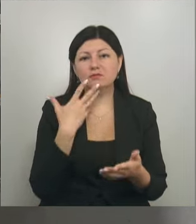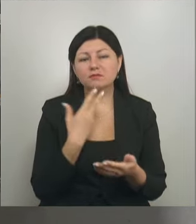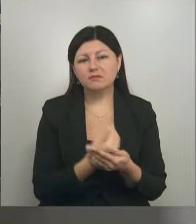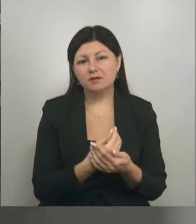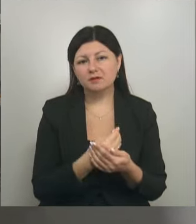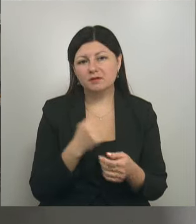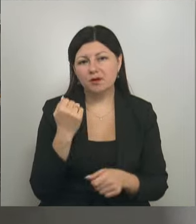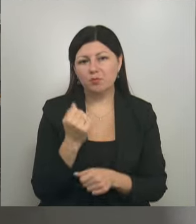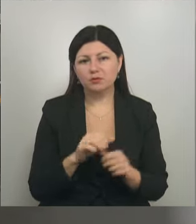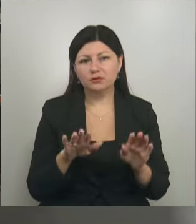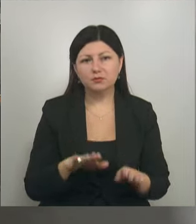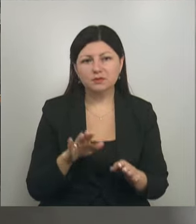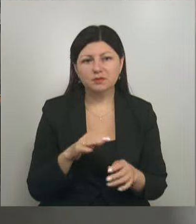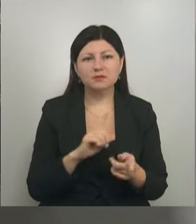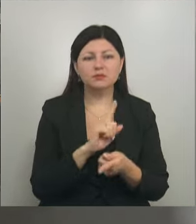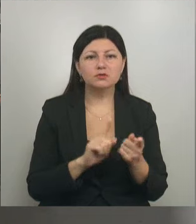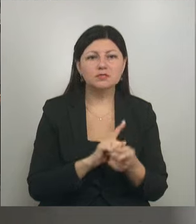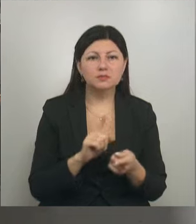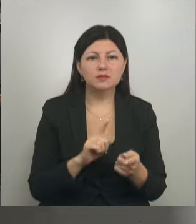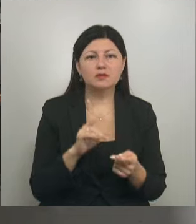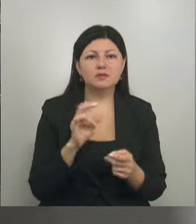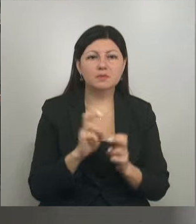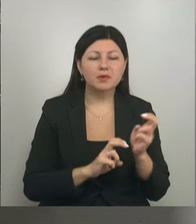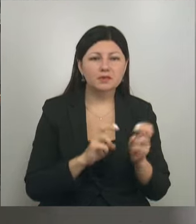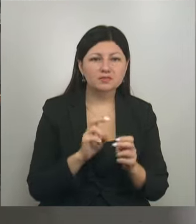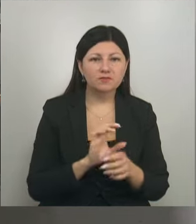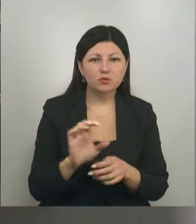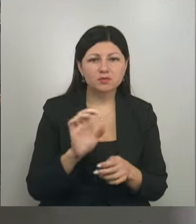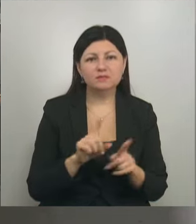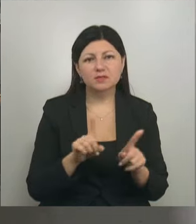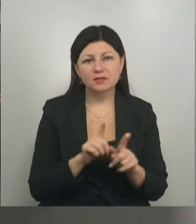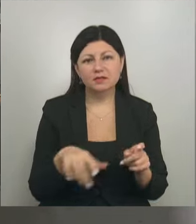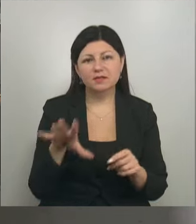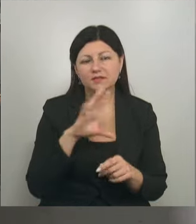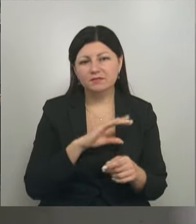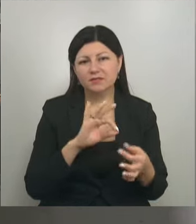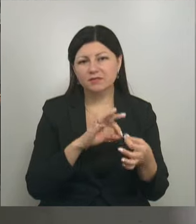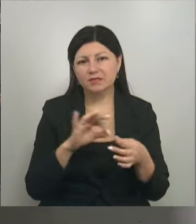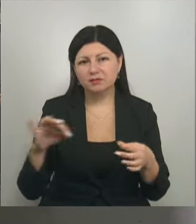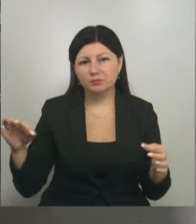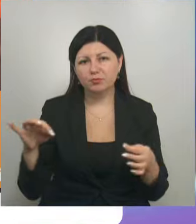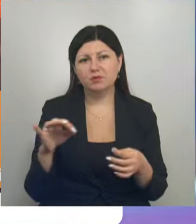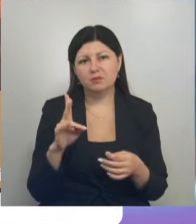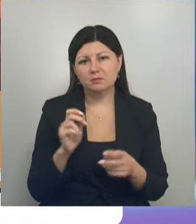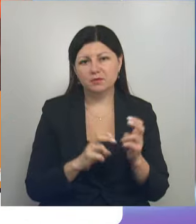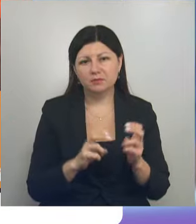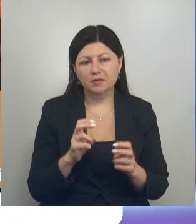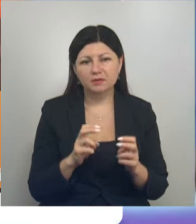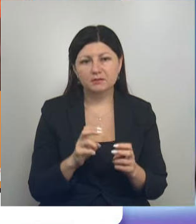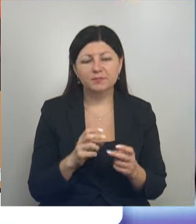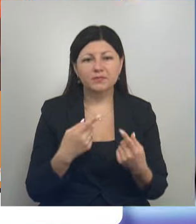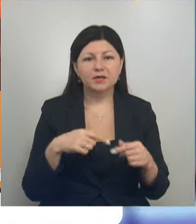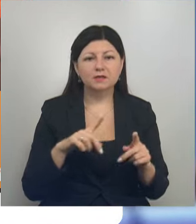местах. Соответственно, идут изменения как на производстве, так и в целом в логистических цепочках на самом предприятии.